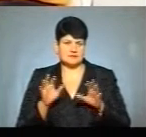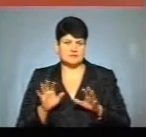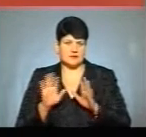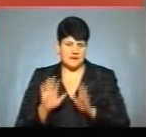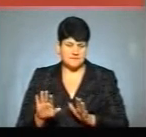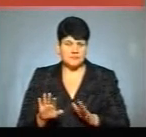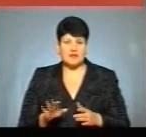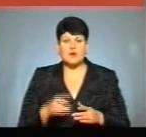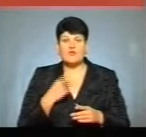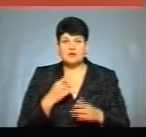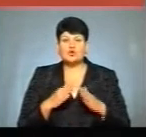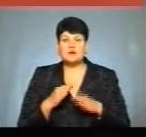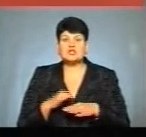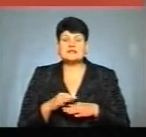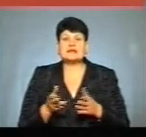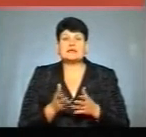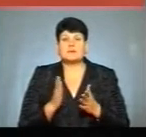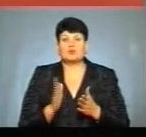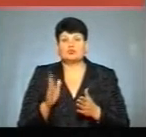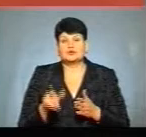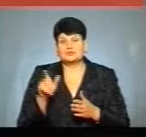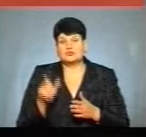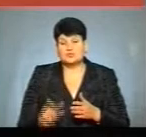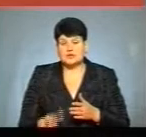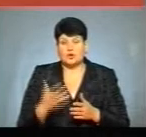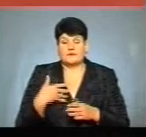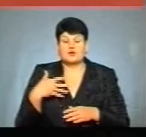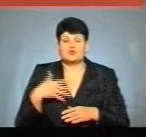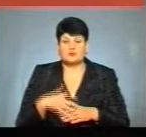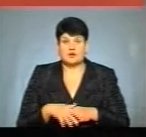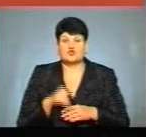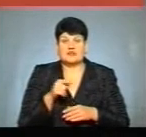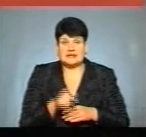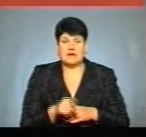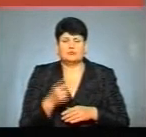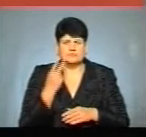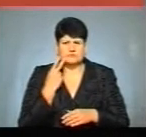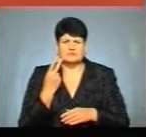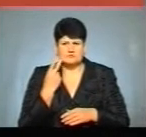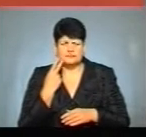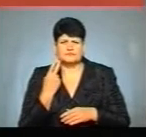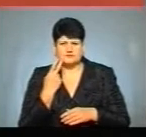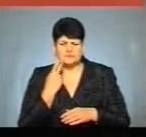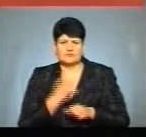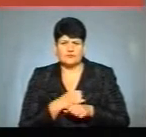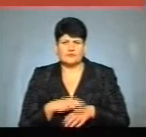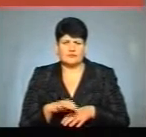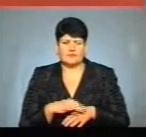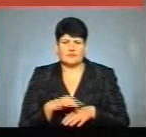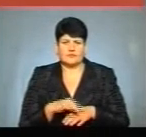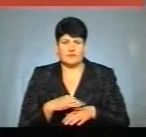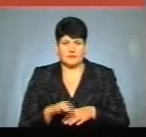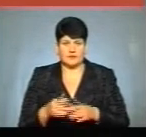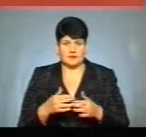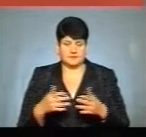насильство, які мають бути дії жертви, коли вона зрозуміла, що над нею регулярно чи перший раз вчинили